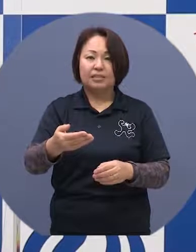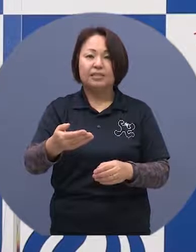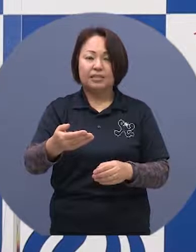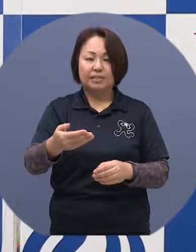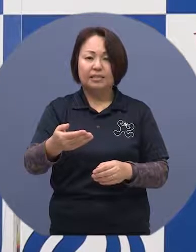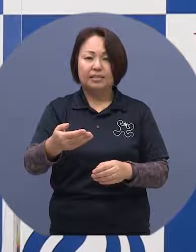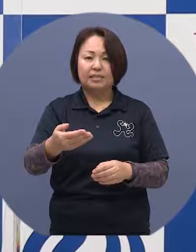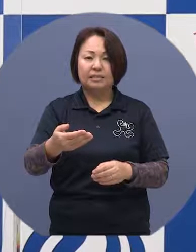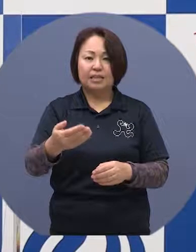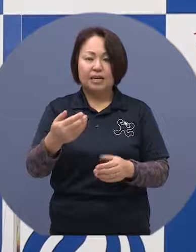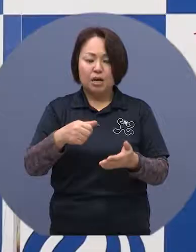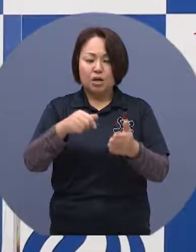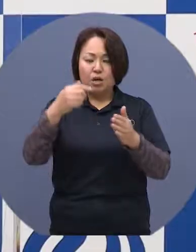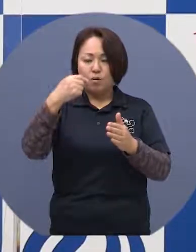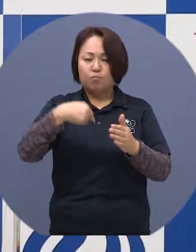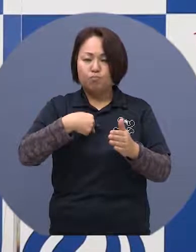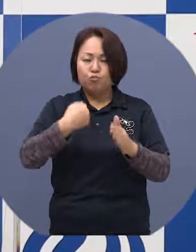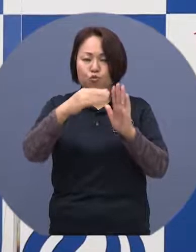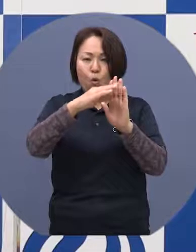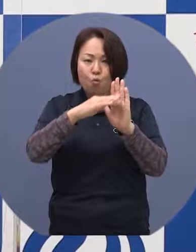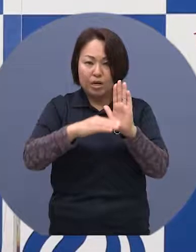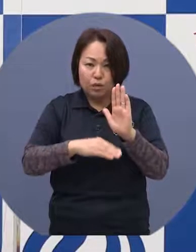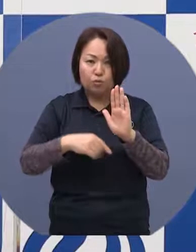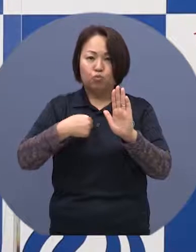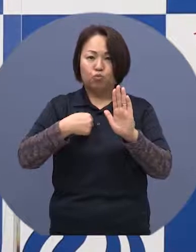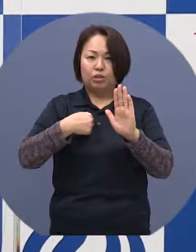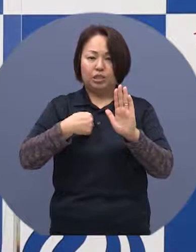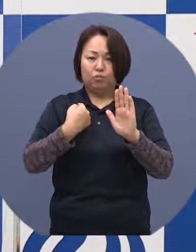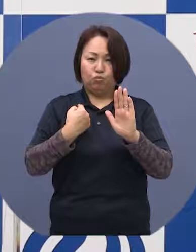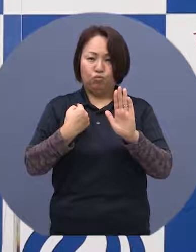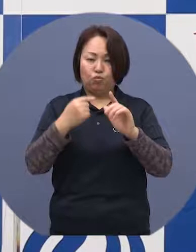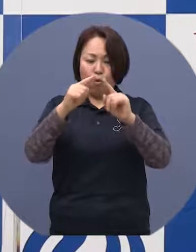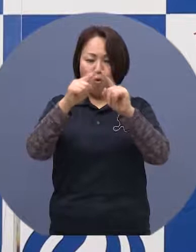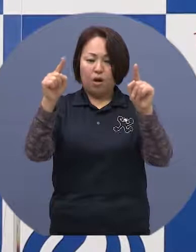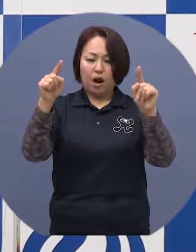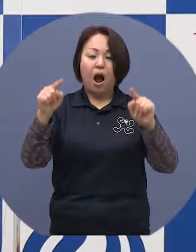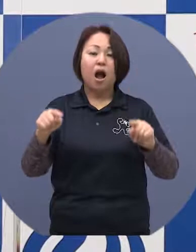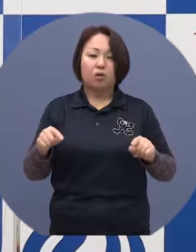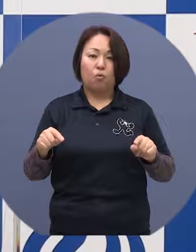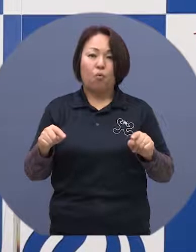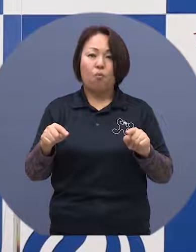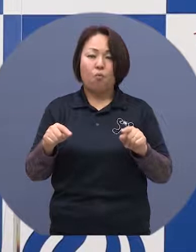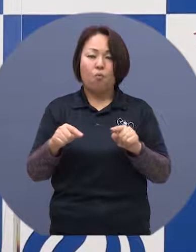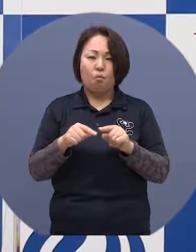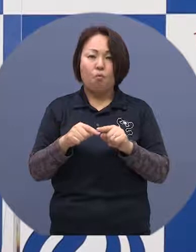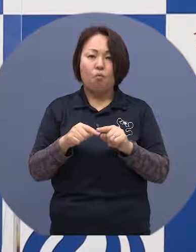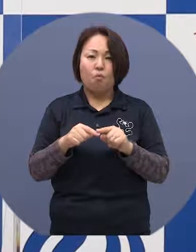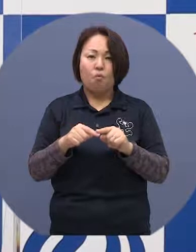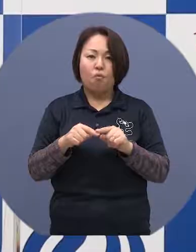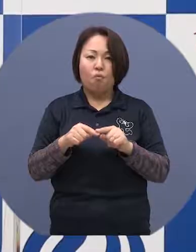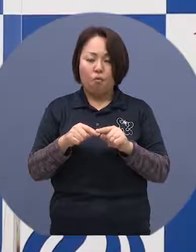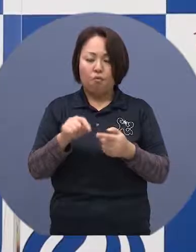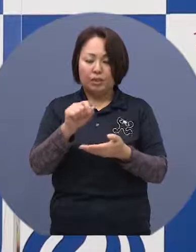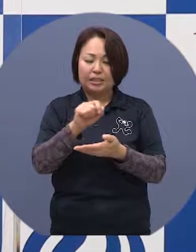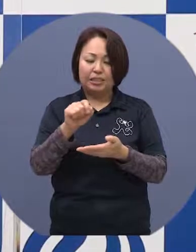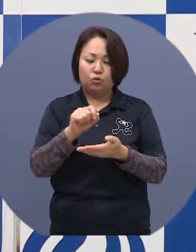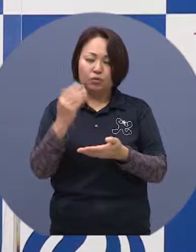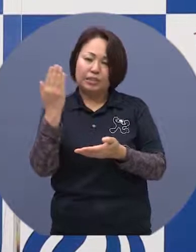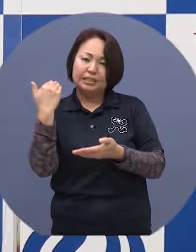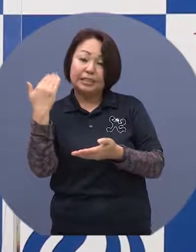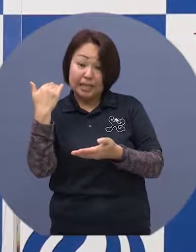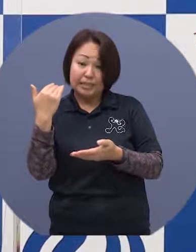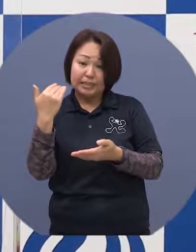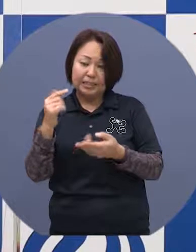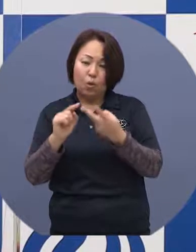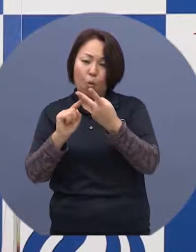プロフィール登録にあたってですねプロフィールを記入していただくプロフィールカードこれ事前に送り